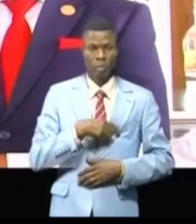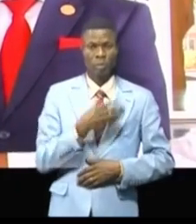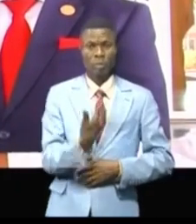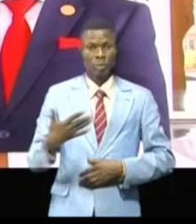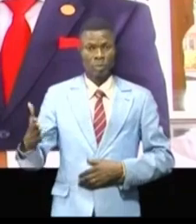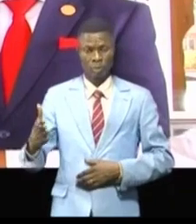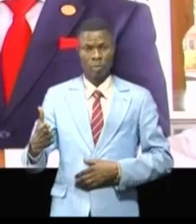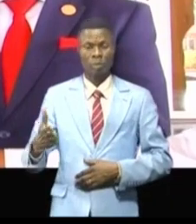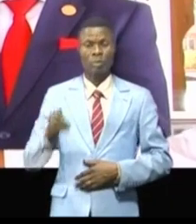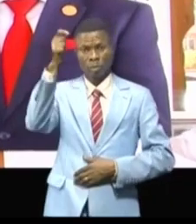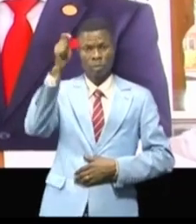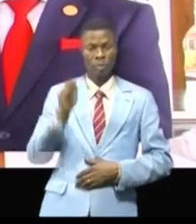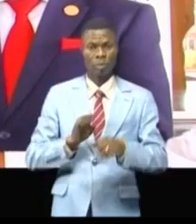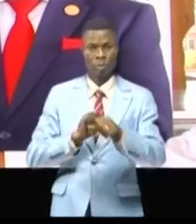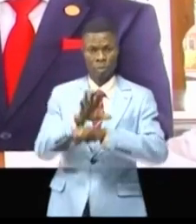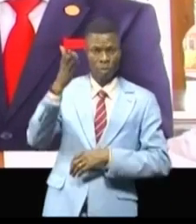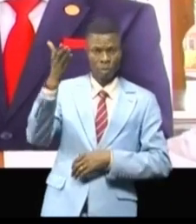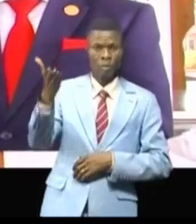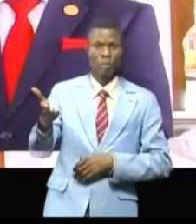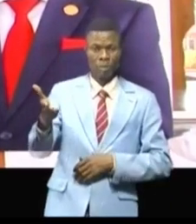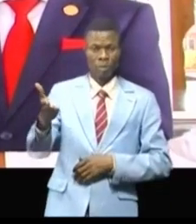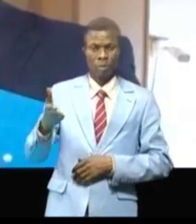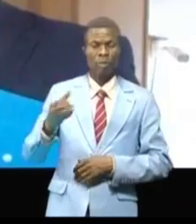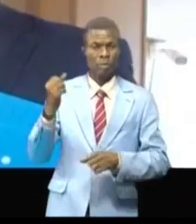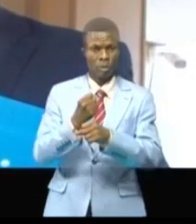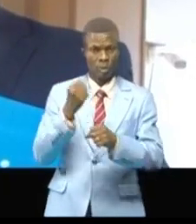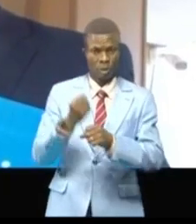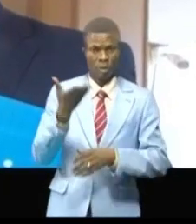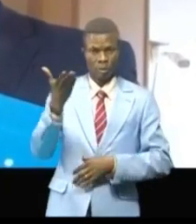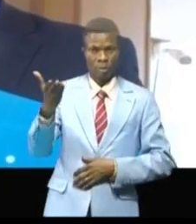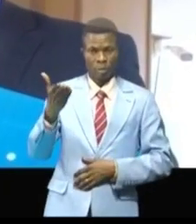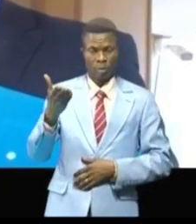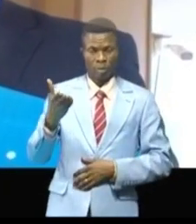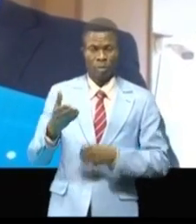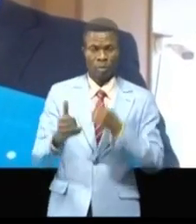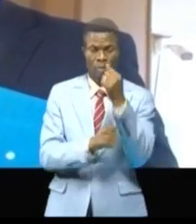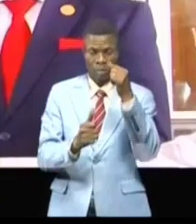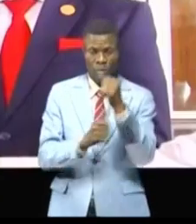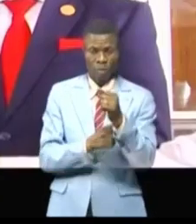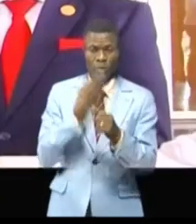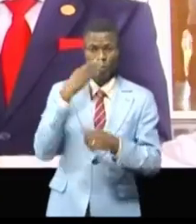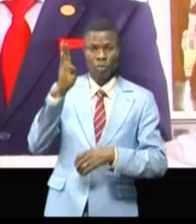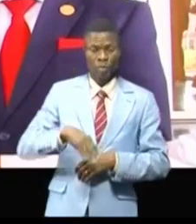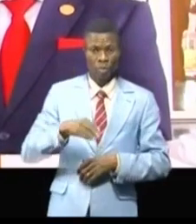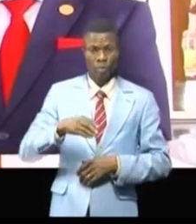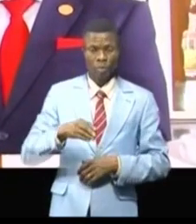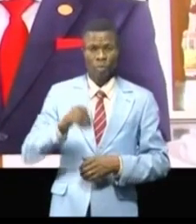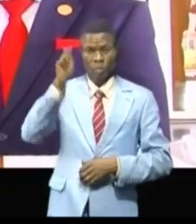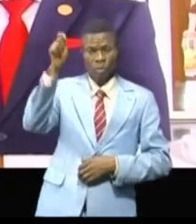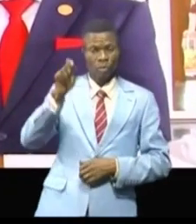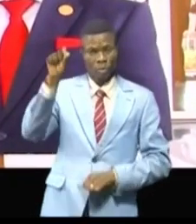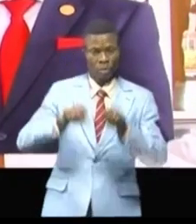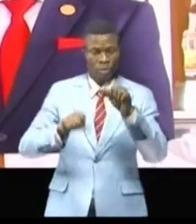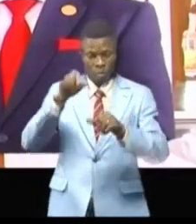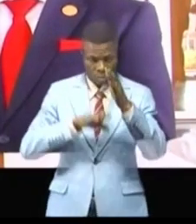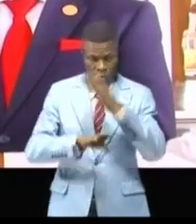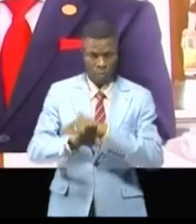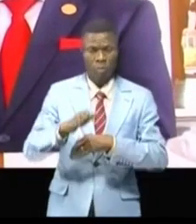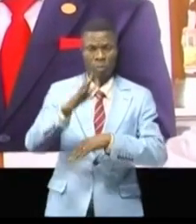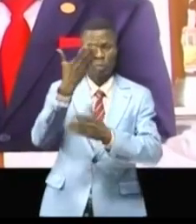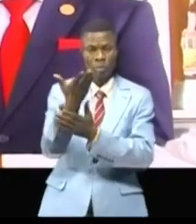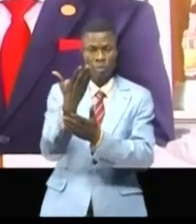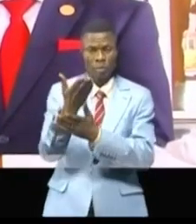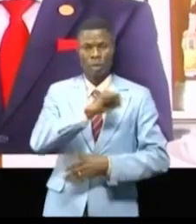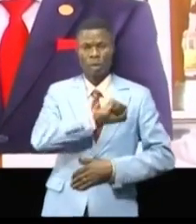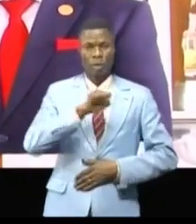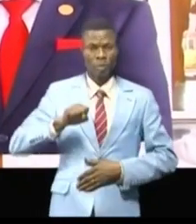déjà envoyés, ils sont sur le terrain, ils opèrent. Des infiltrations, nous avons appelé, nous, nos deux chambres, l'appel à la vigilance.